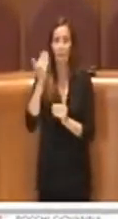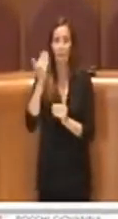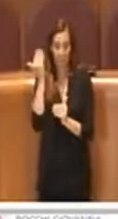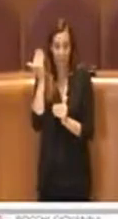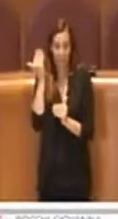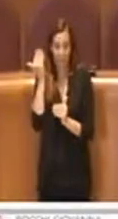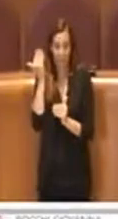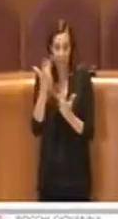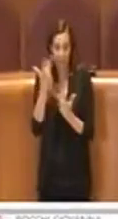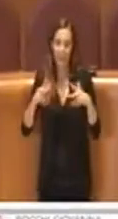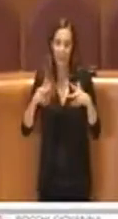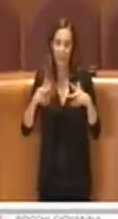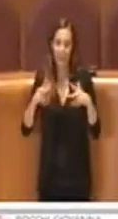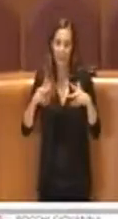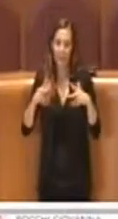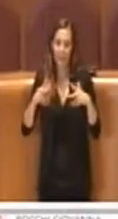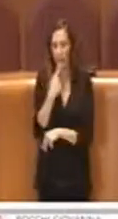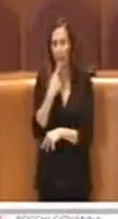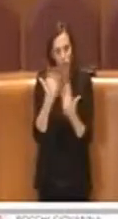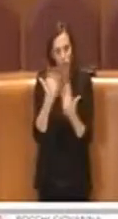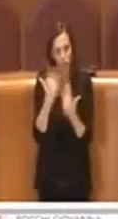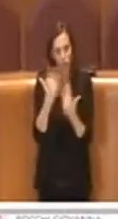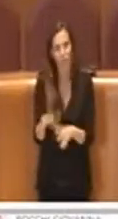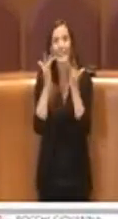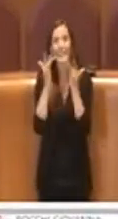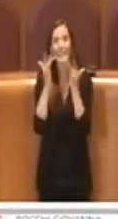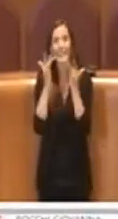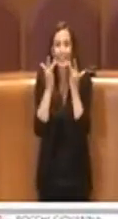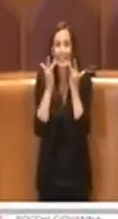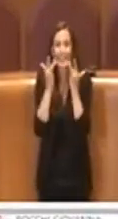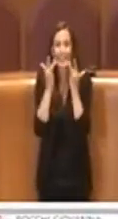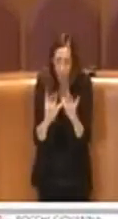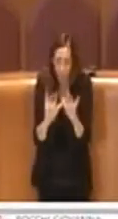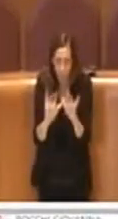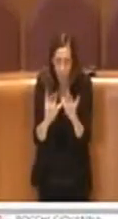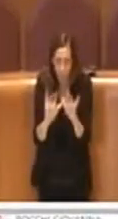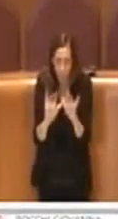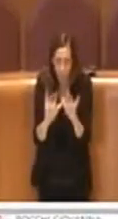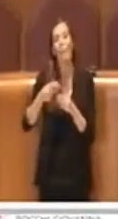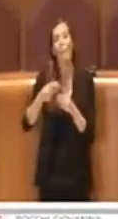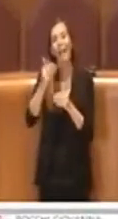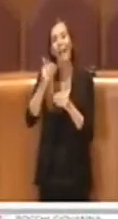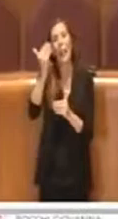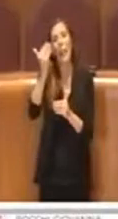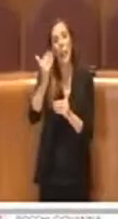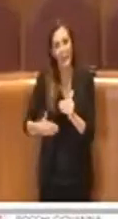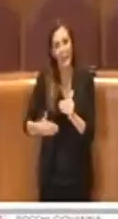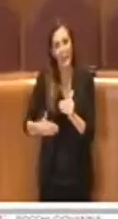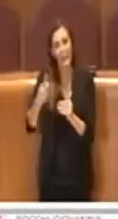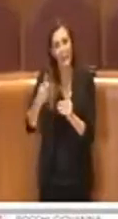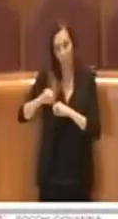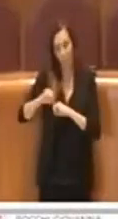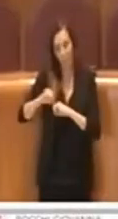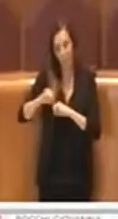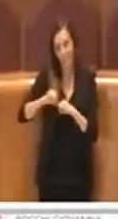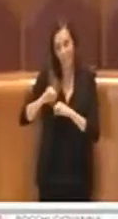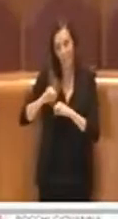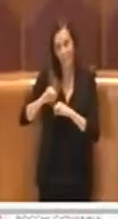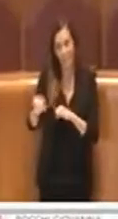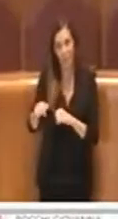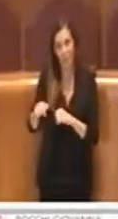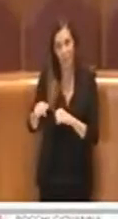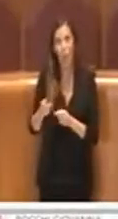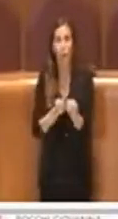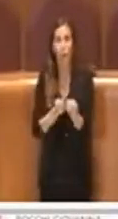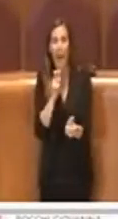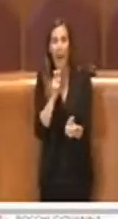appunto ripeto come ho detto prima e semplificare l'azione dell'amministrazione quindi la gestione e il